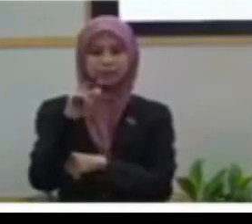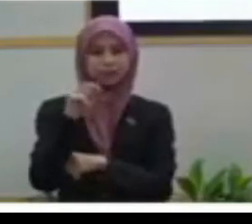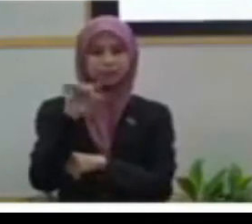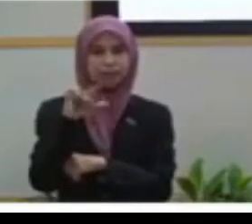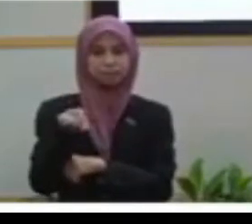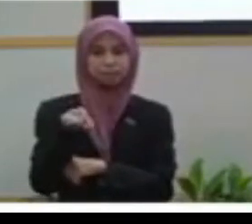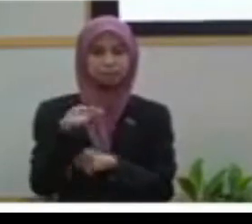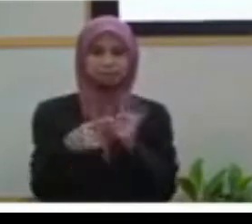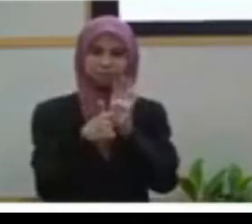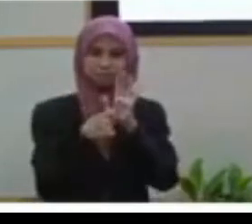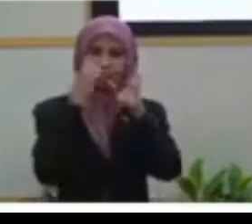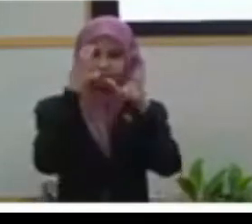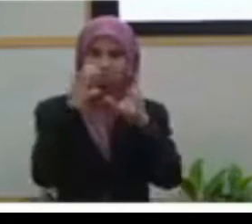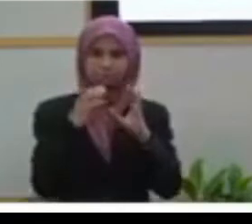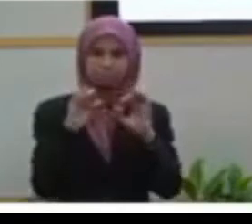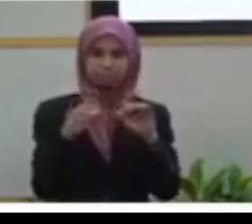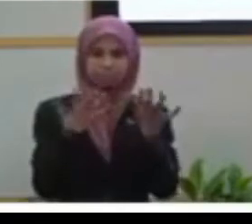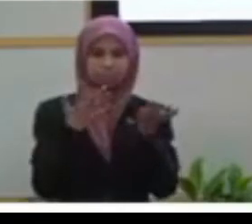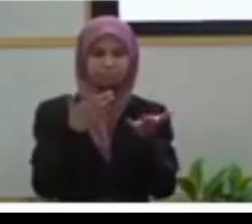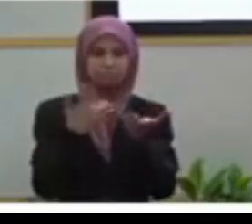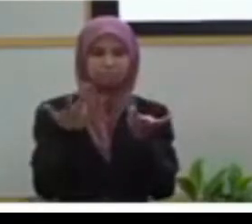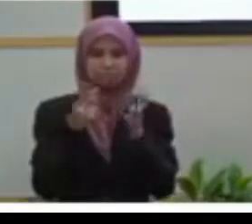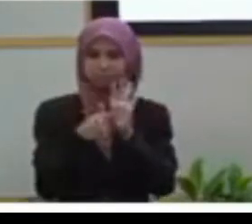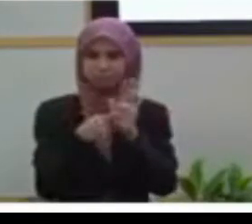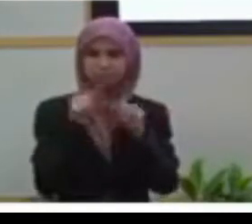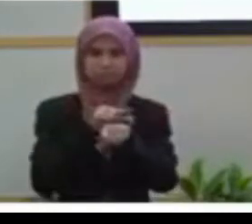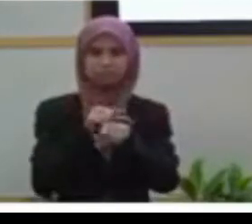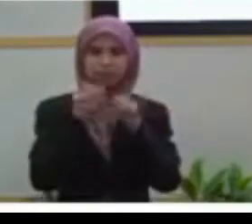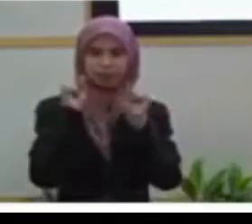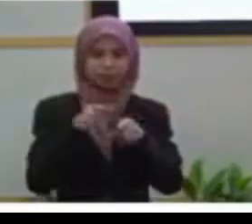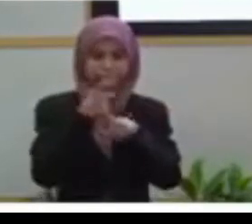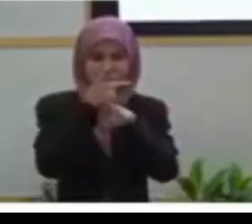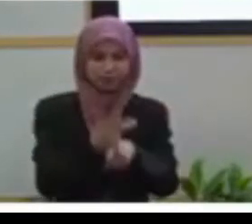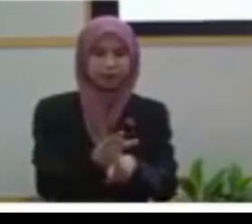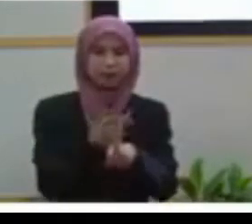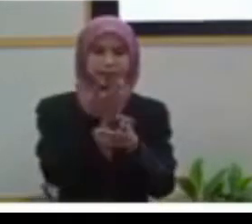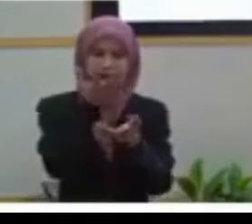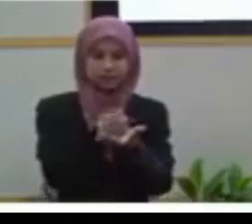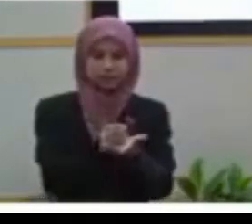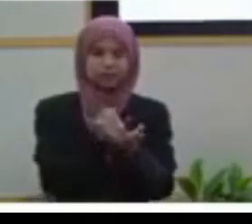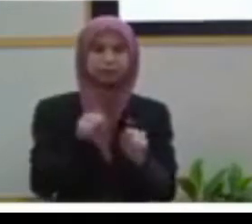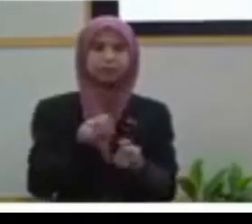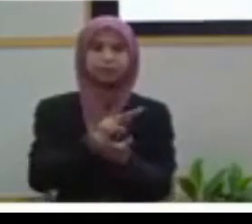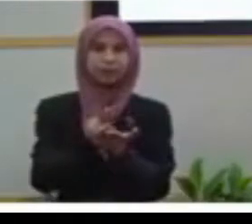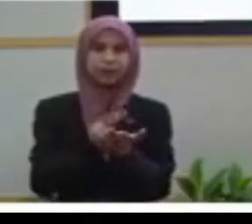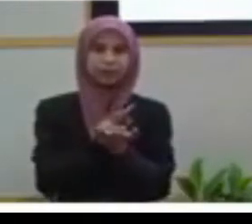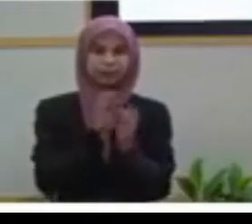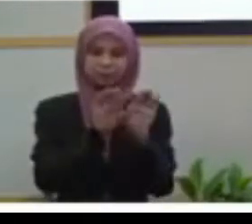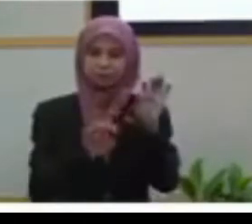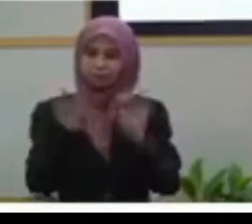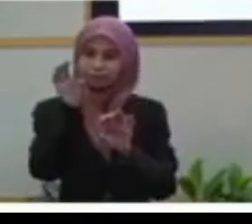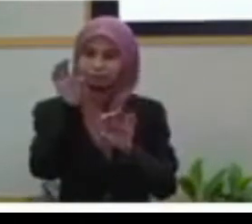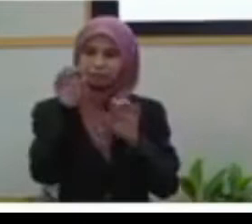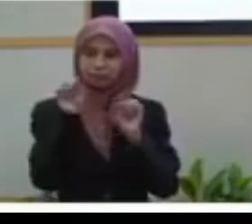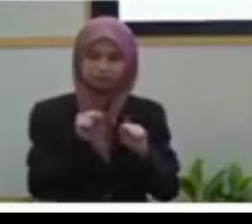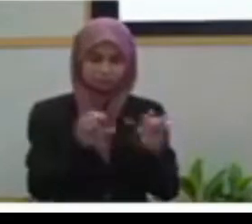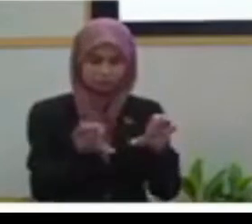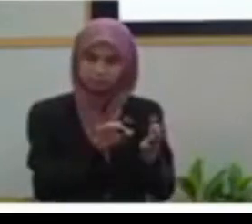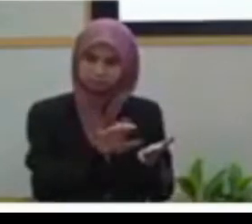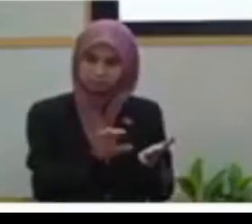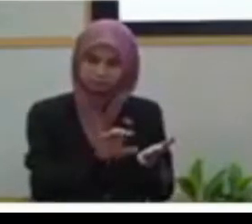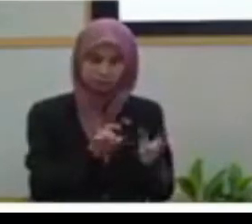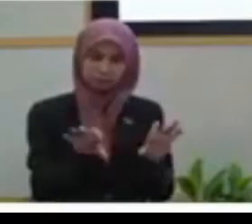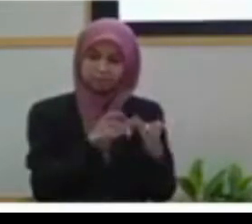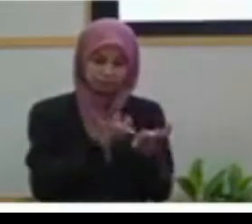perai City Channel, pemohon boleh menyimpan video. Mereka boleh meletak di sebelah dan boleh